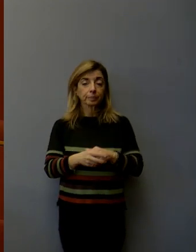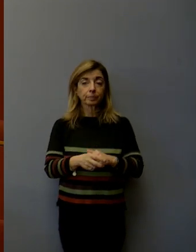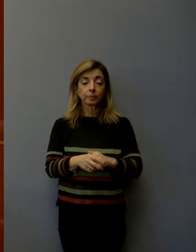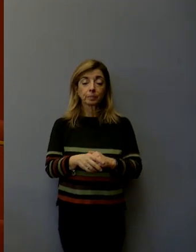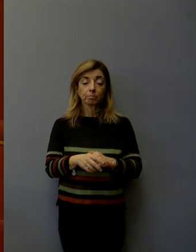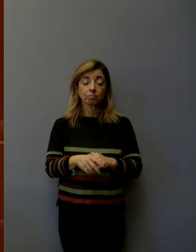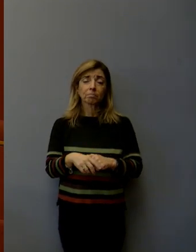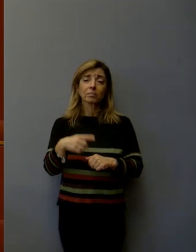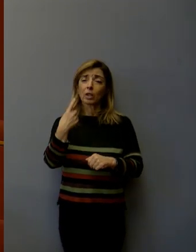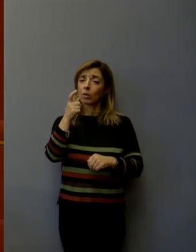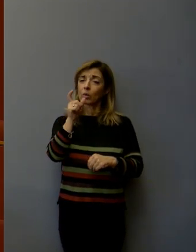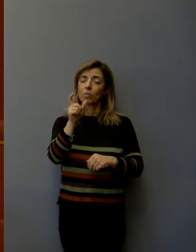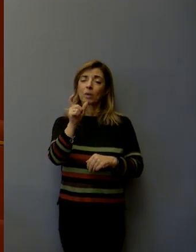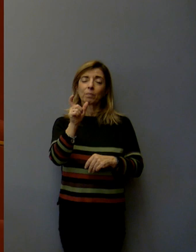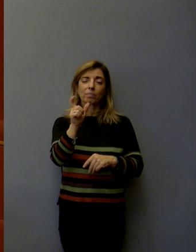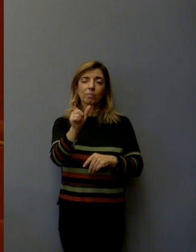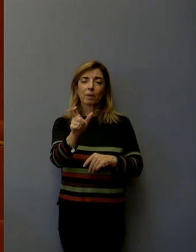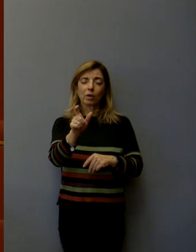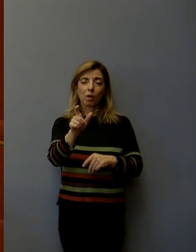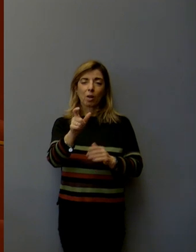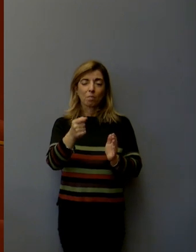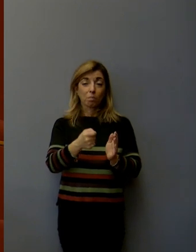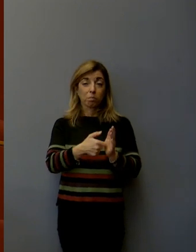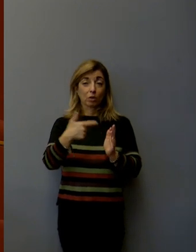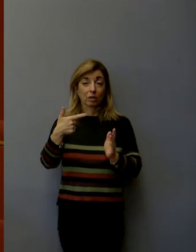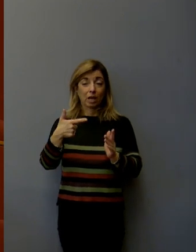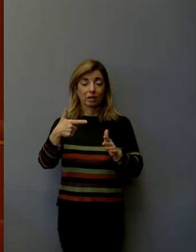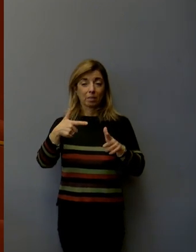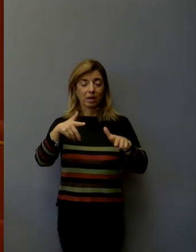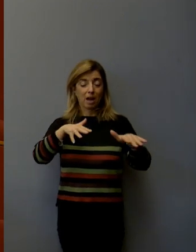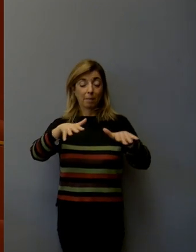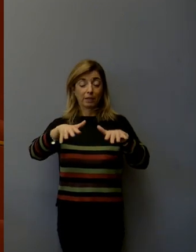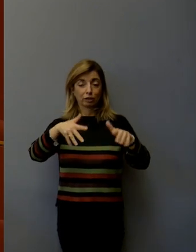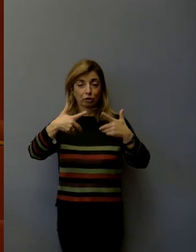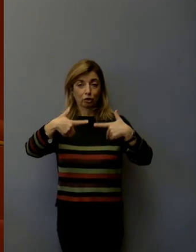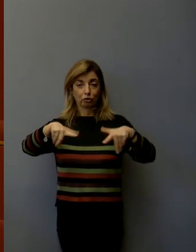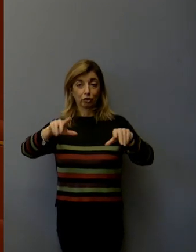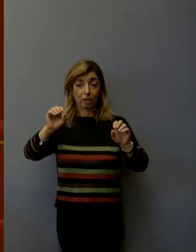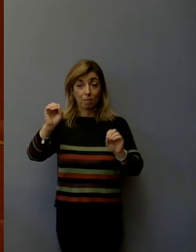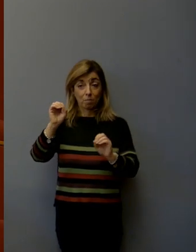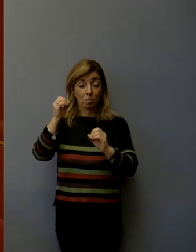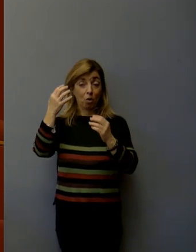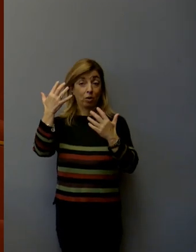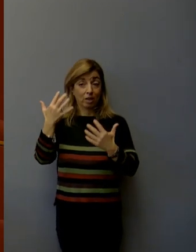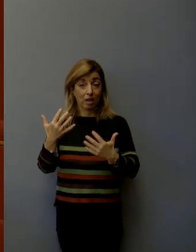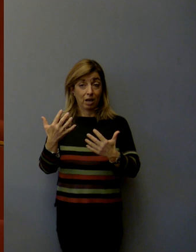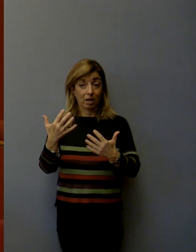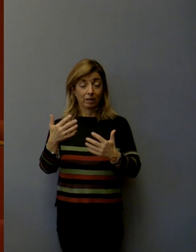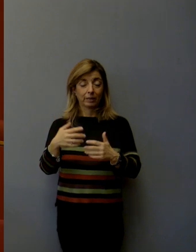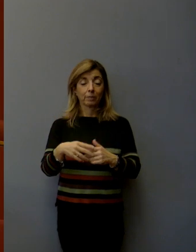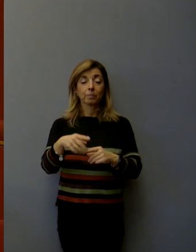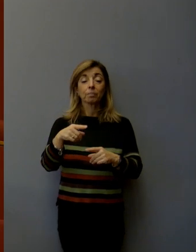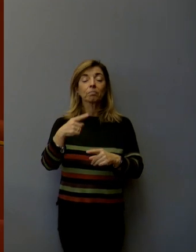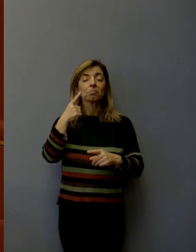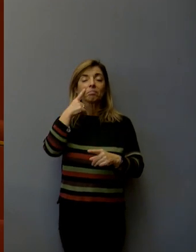delle parole d'ordine di quella che è l'amministrazione delle città moderne la dove si deve affrontare